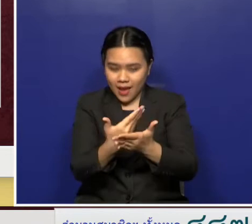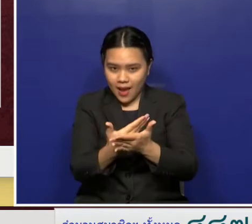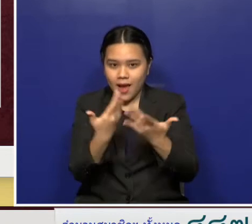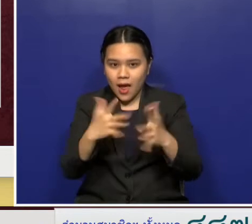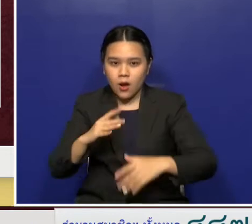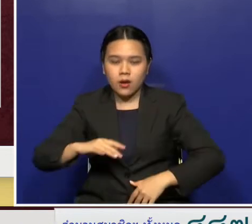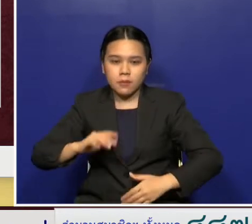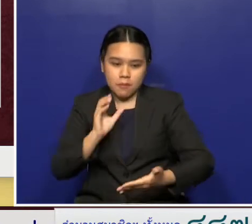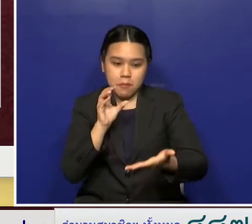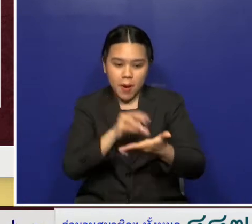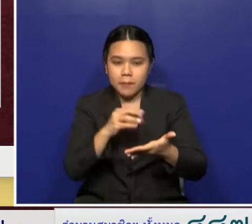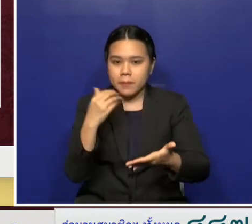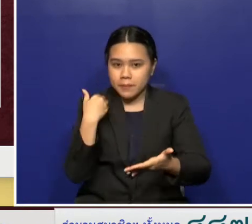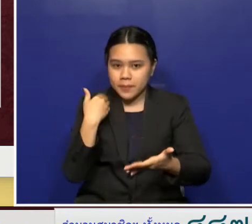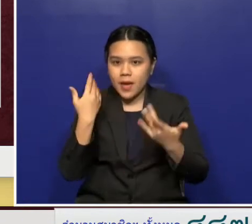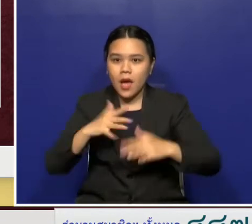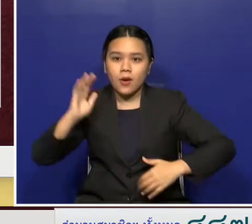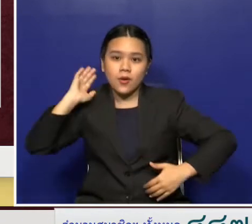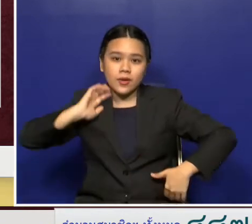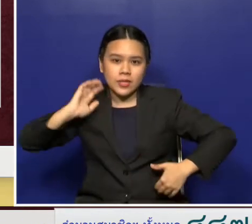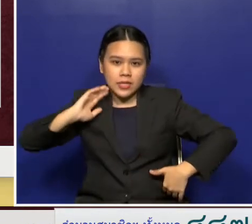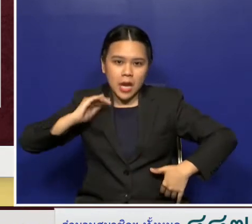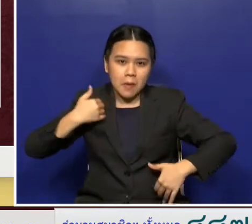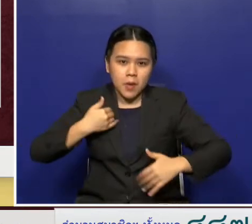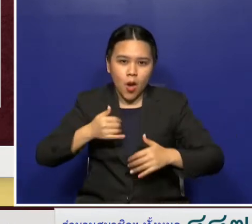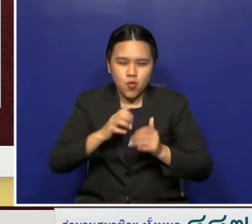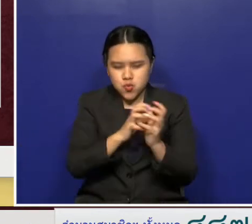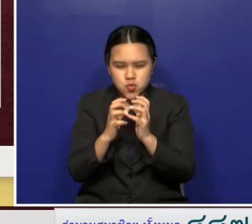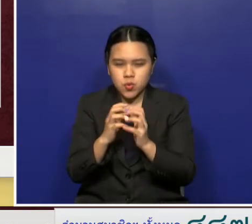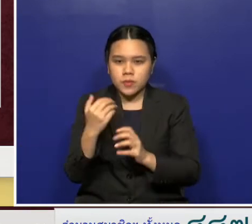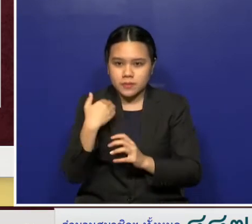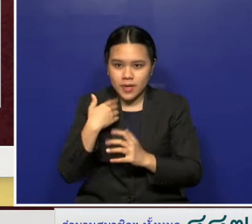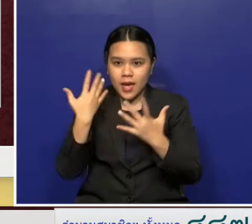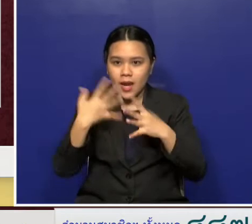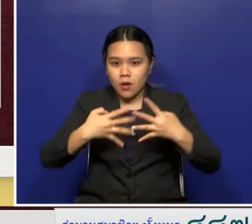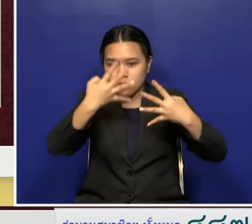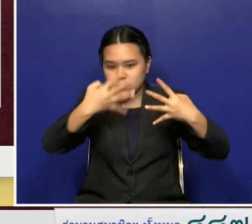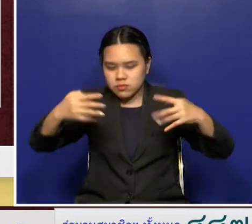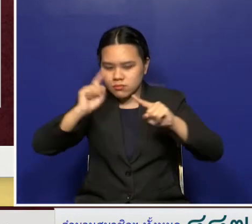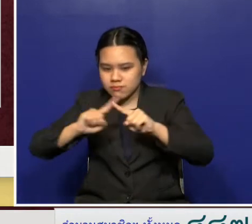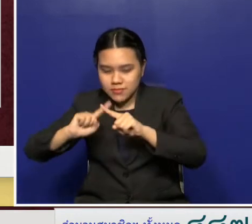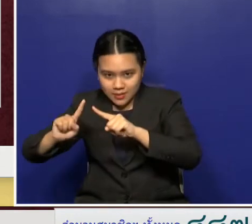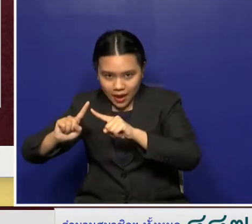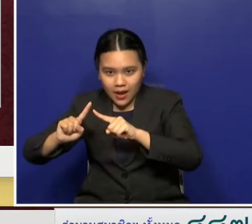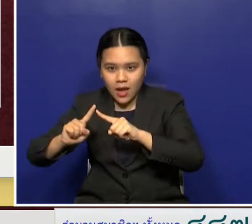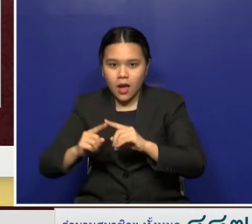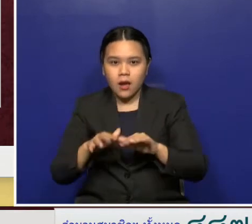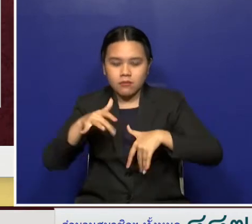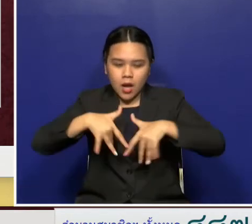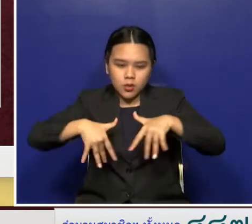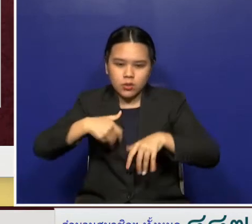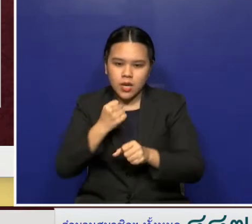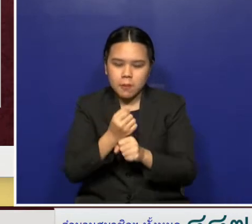ดสายไฟผู้น้องประชาชนแถบนั้นเนี่ย ไม่สามารถทำมาหักนได้หลังจากท